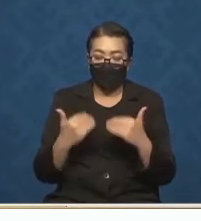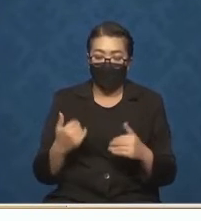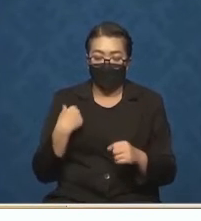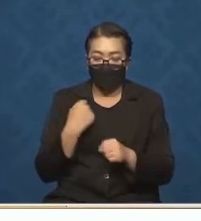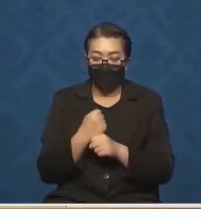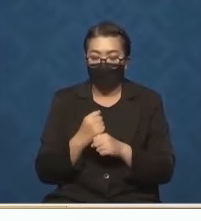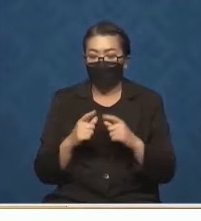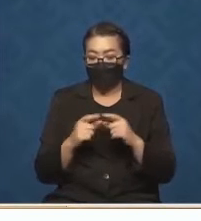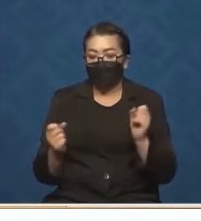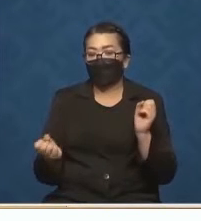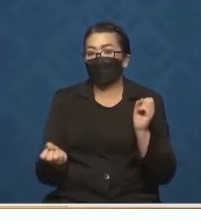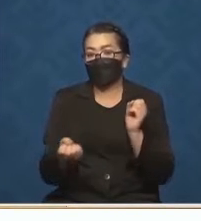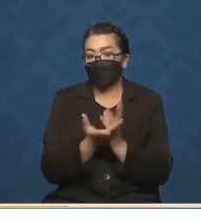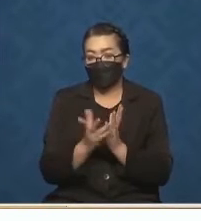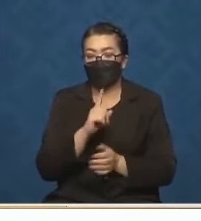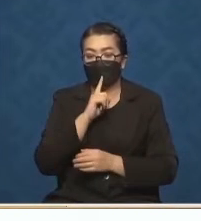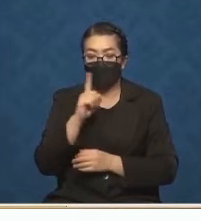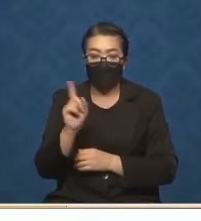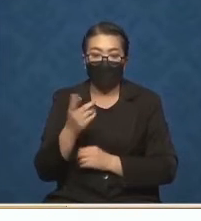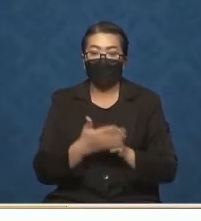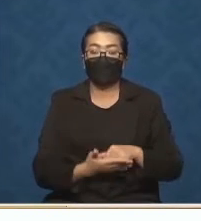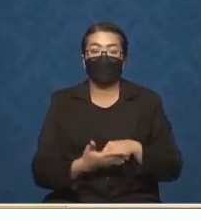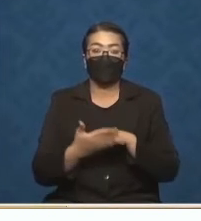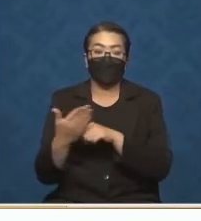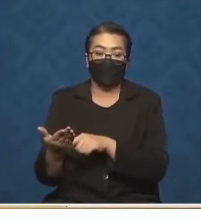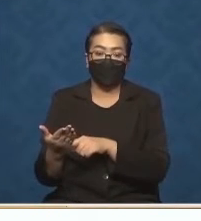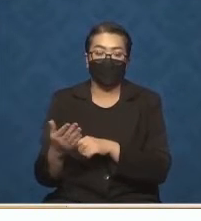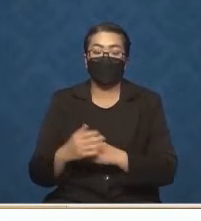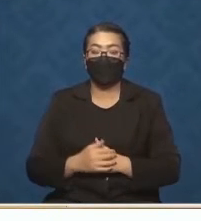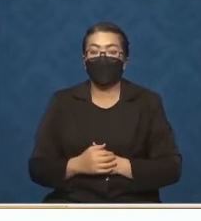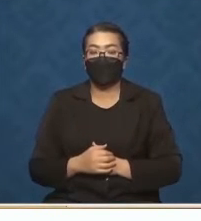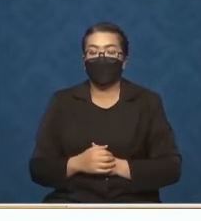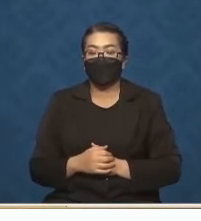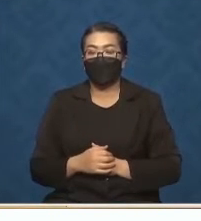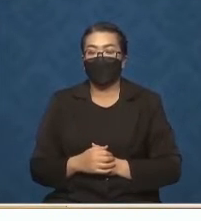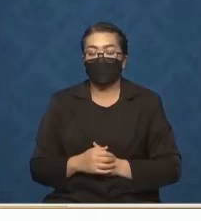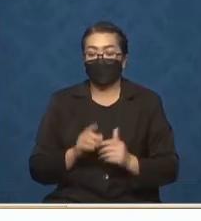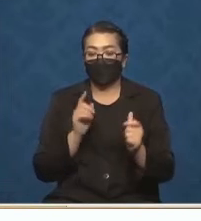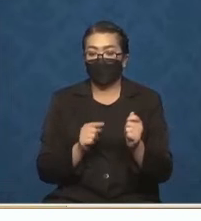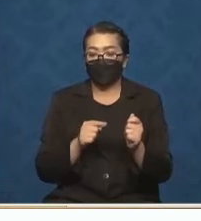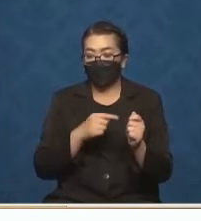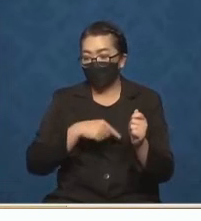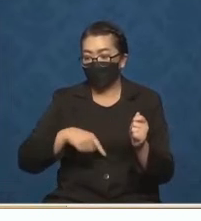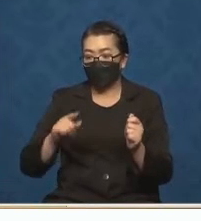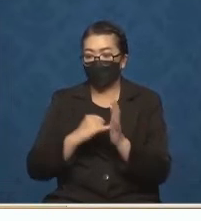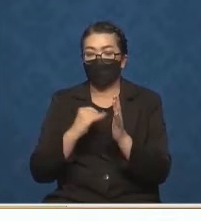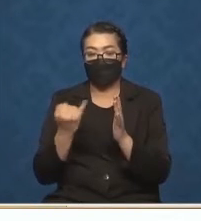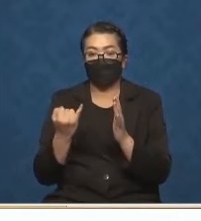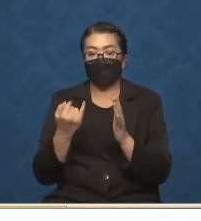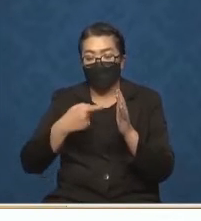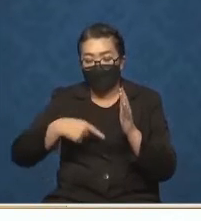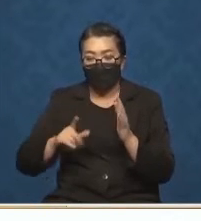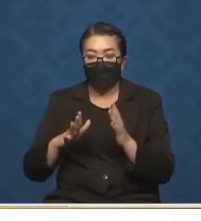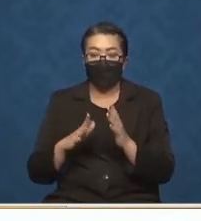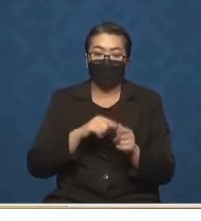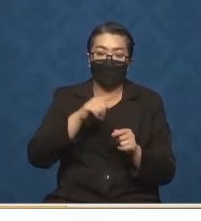ทำเรื่องควเดอดลตรนี้ลครัล้องเรีนขึ้นไปตามสมษฐานชาจากอเภอรขึ้นไปจงหวดฝ่ายก็ผ